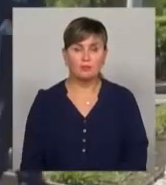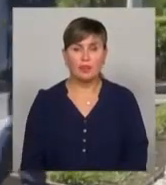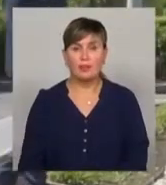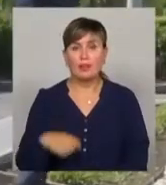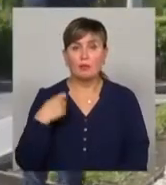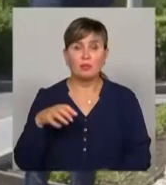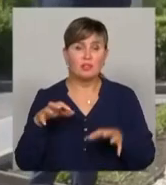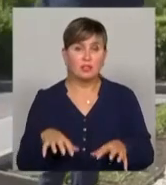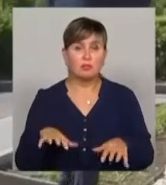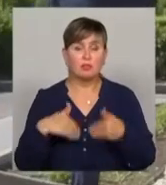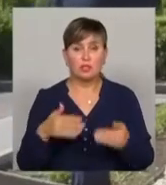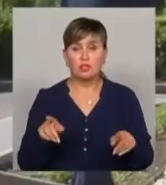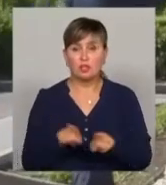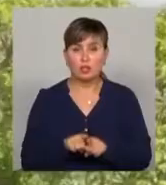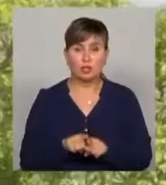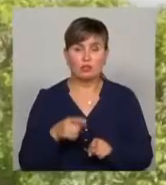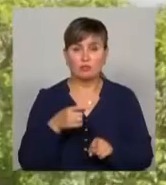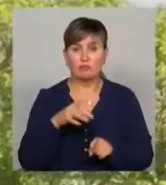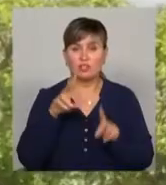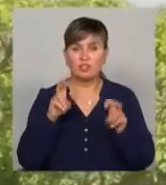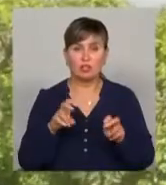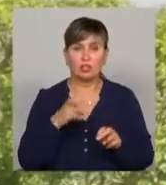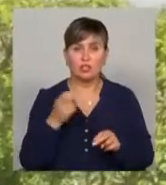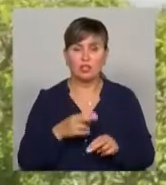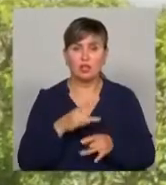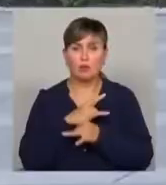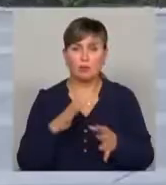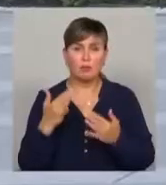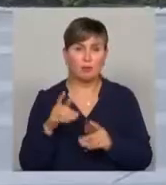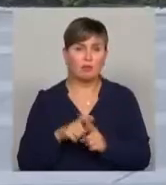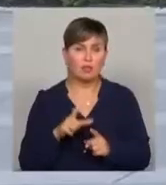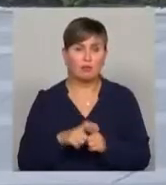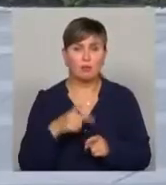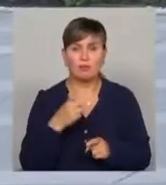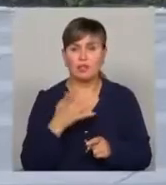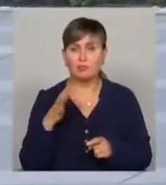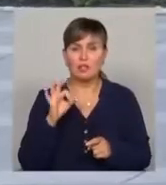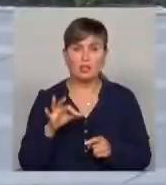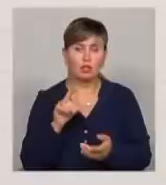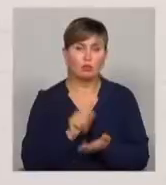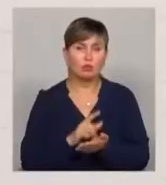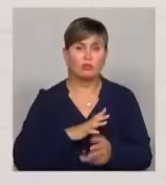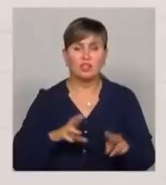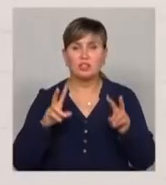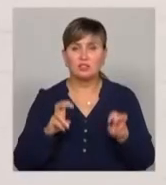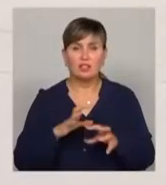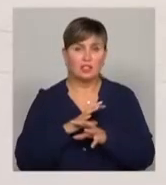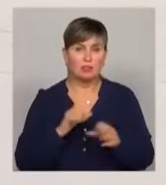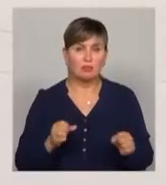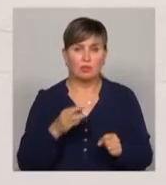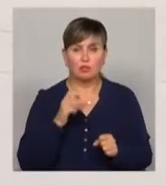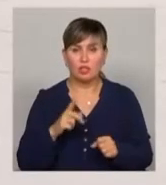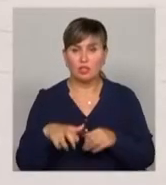Президент предложил также вернуть Дню Республики статус национального праздника. По его словам, 25 октября должен стать символом смелого шага